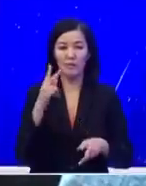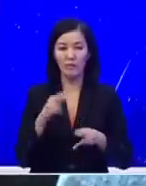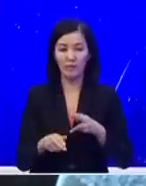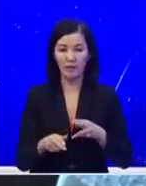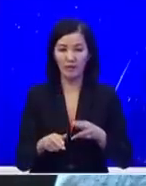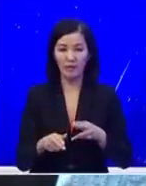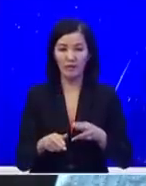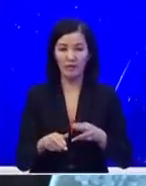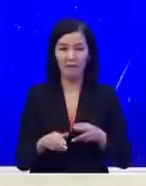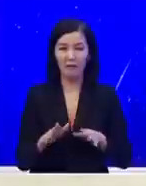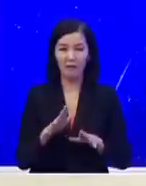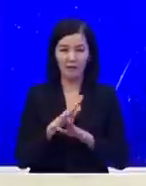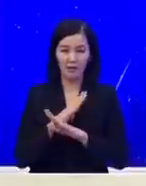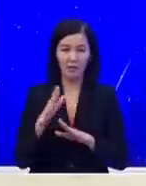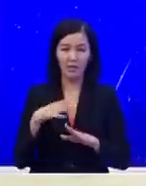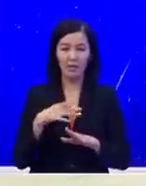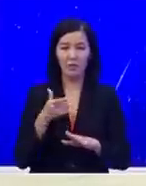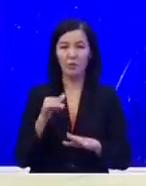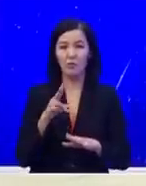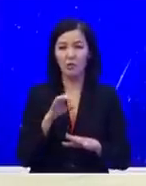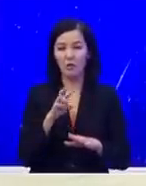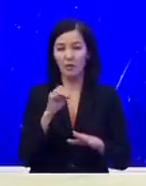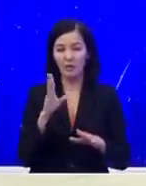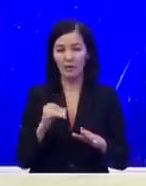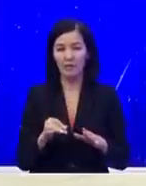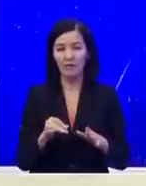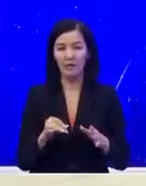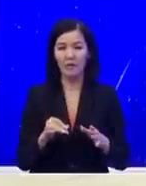Аскарбегулы, Гульжан Магданна, даже вот этот